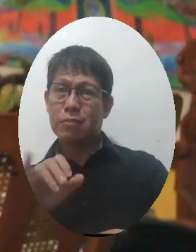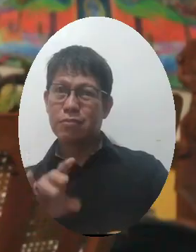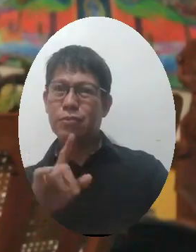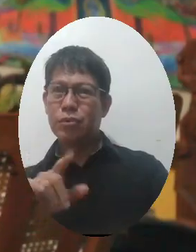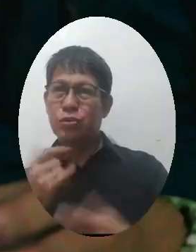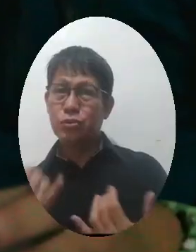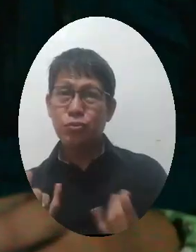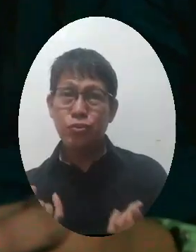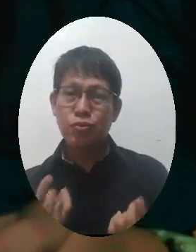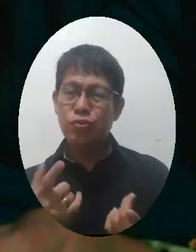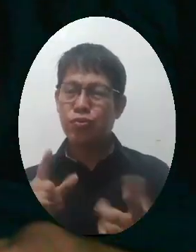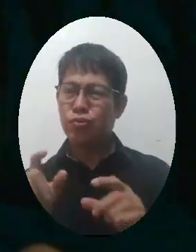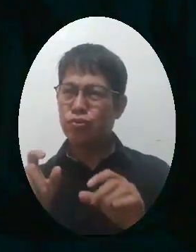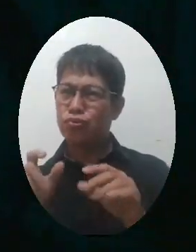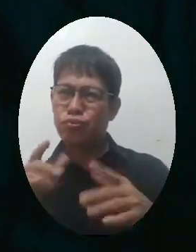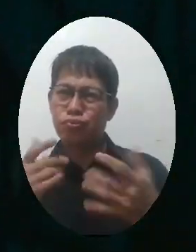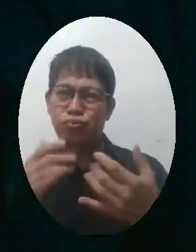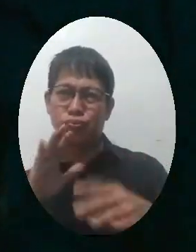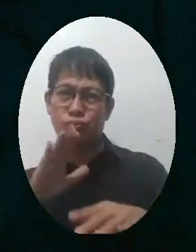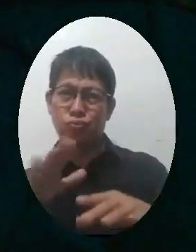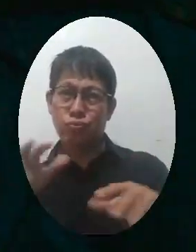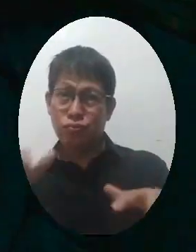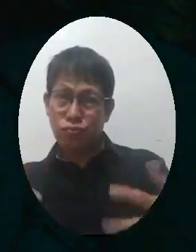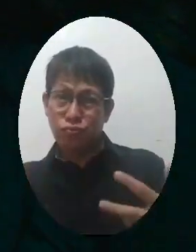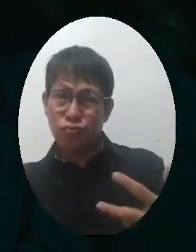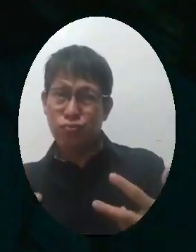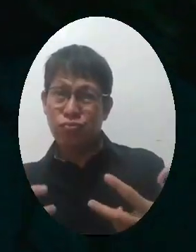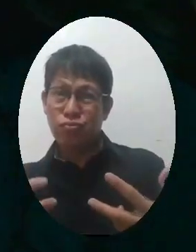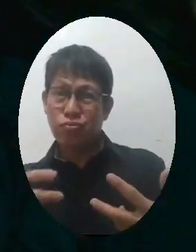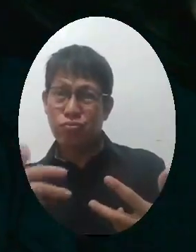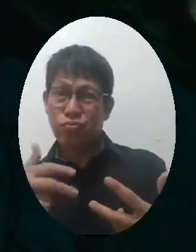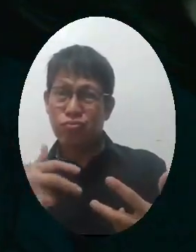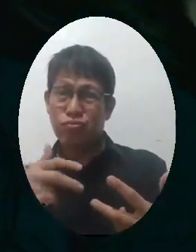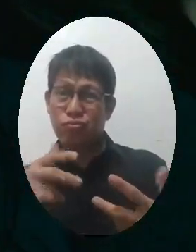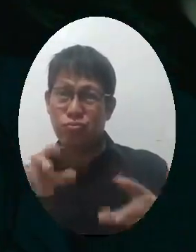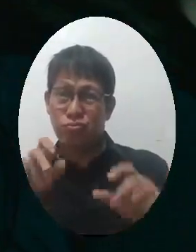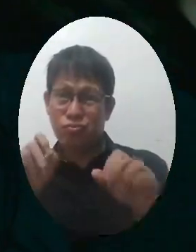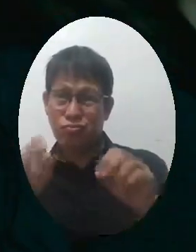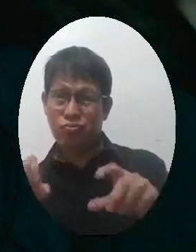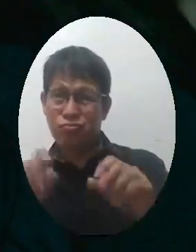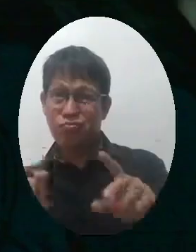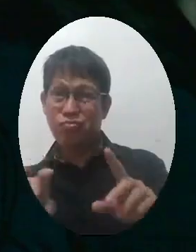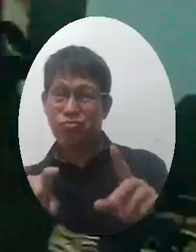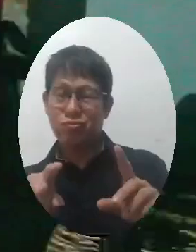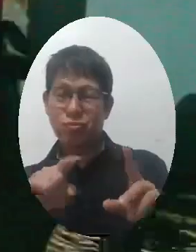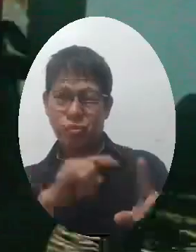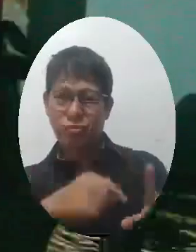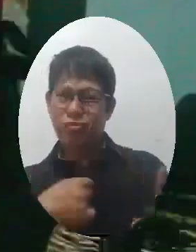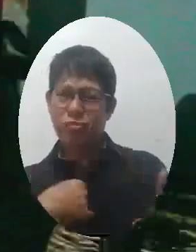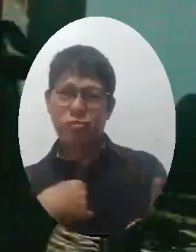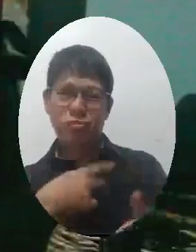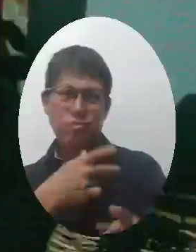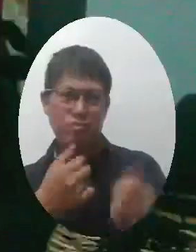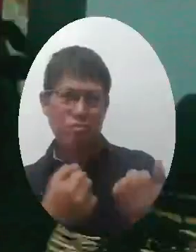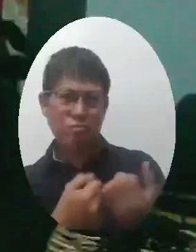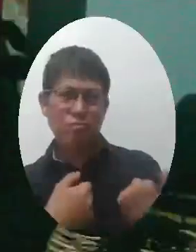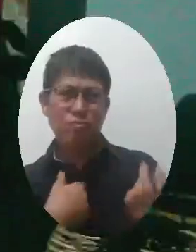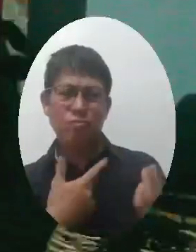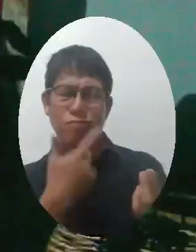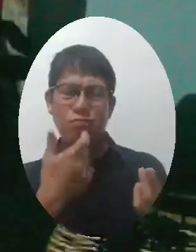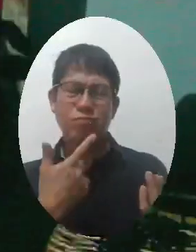Mateo, nag-o-online selling naman siya. Naitawid ko ang gamutan niya simula induction